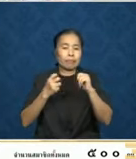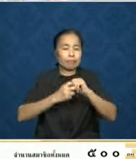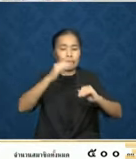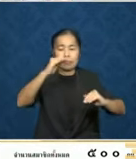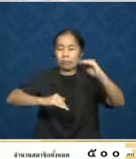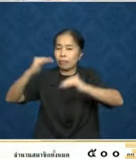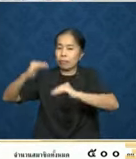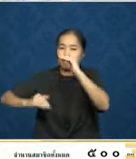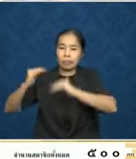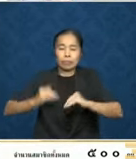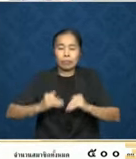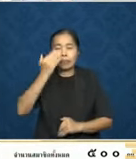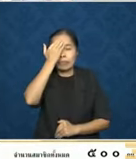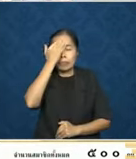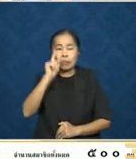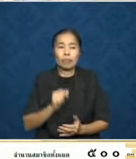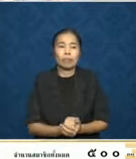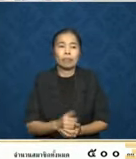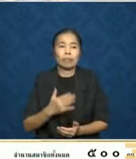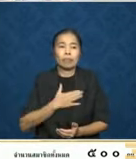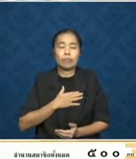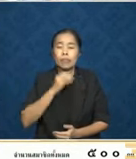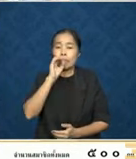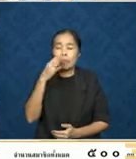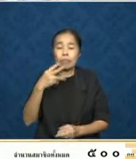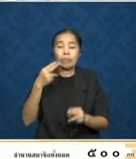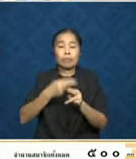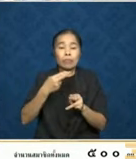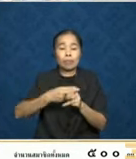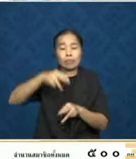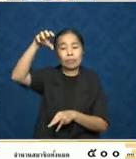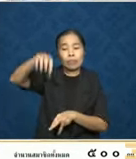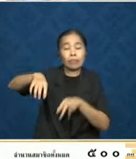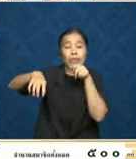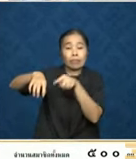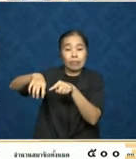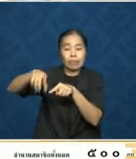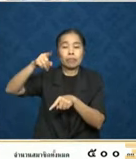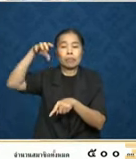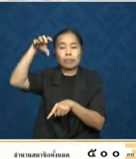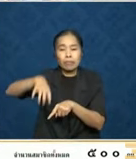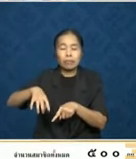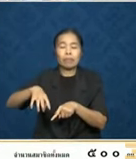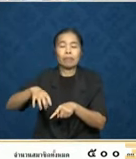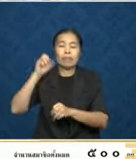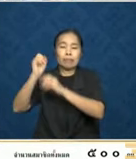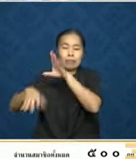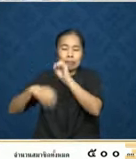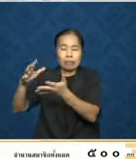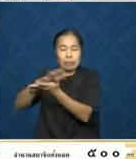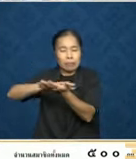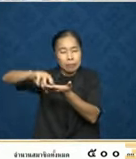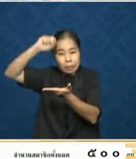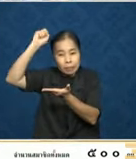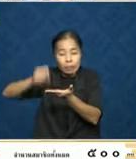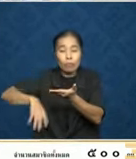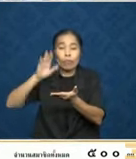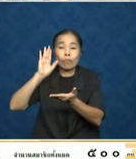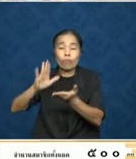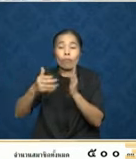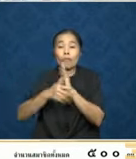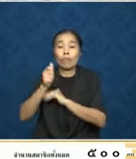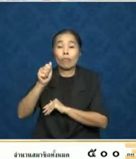างเช่นรูปที่โชว์เมื่อสักครู่นะคะชื่อของสถานที่อย่างนั้นเนี่ยเขาบอกว่าเป็นสถานที่กำจัดขยะมูลฝอยของเทศบาลเมืองพิบูลมังสาห